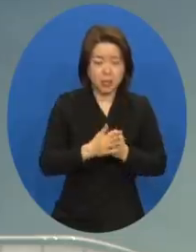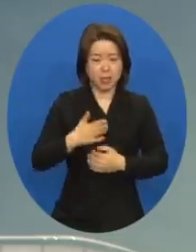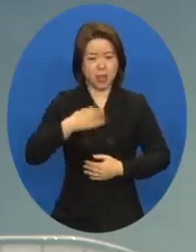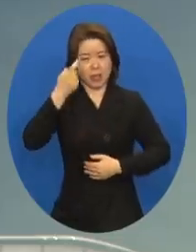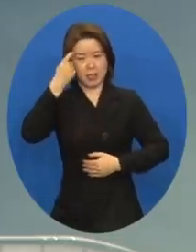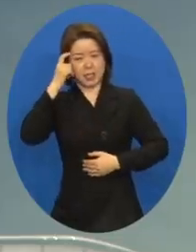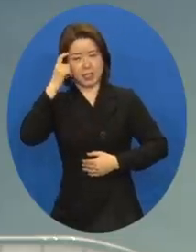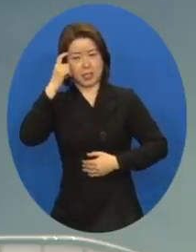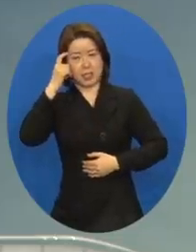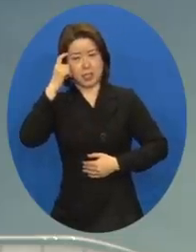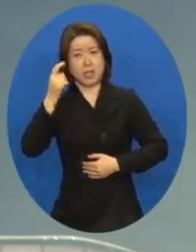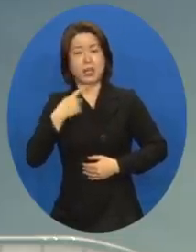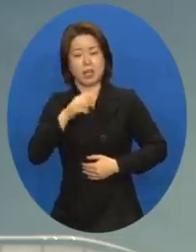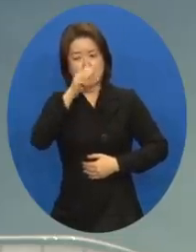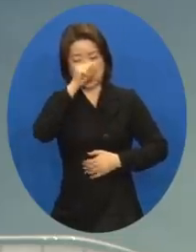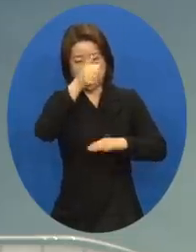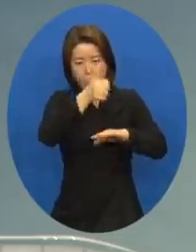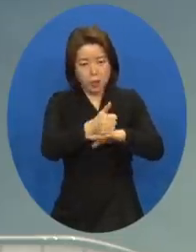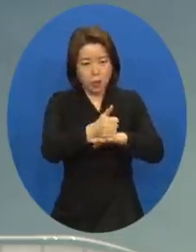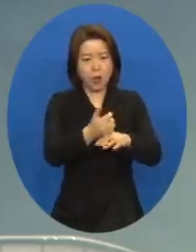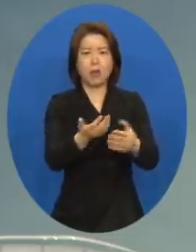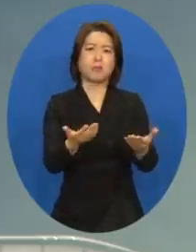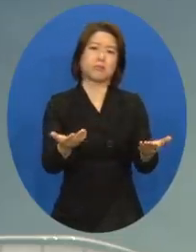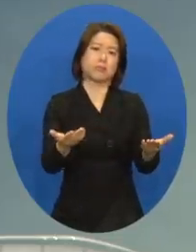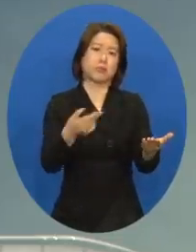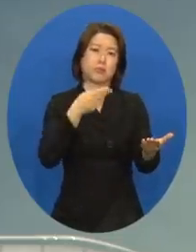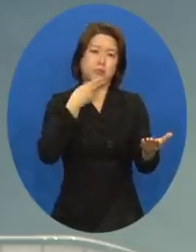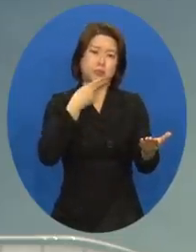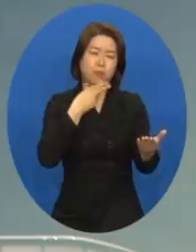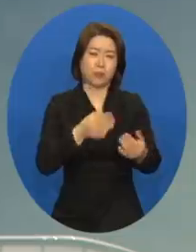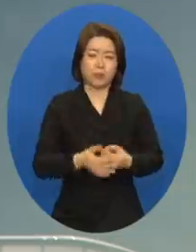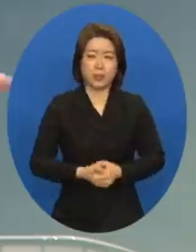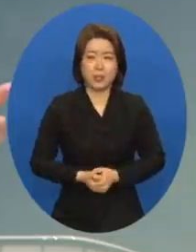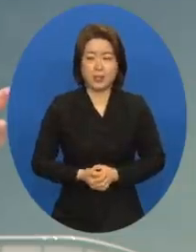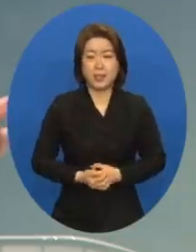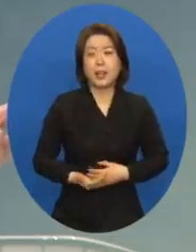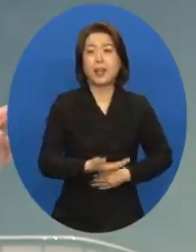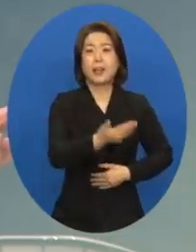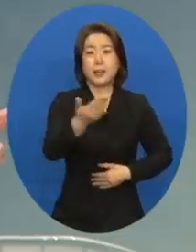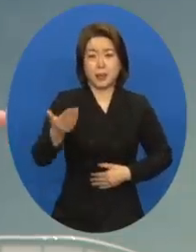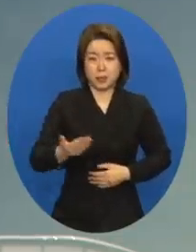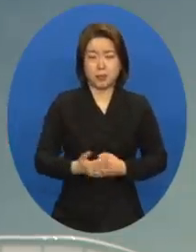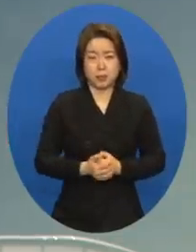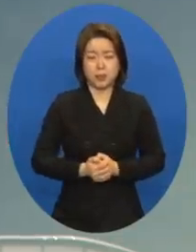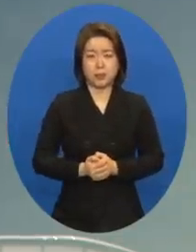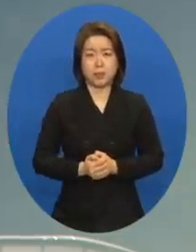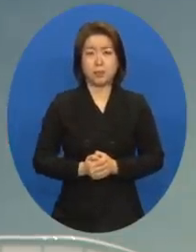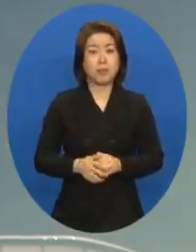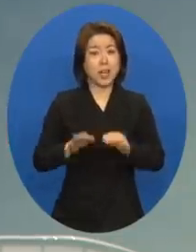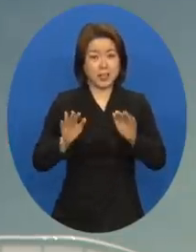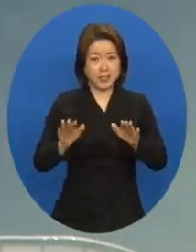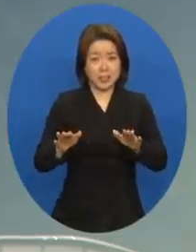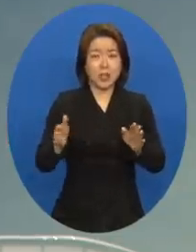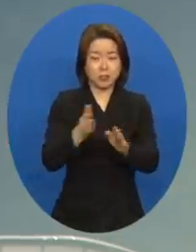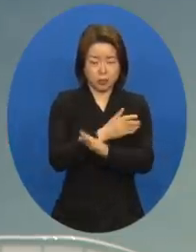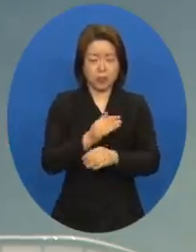그런 좋은 결과가 나오지는 않습니다. 여러분, 이제는